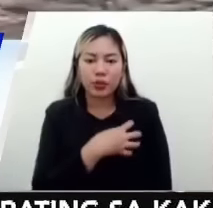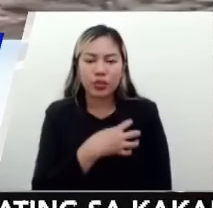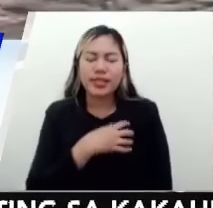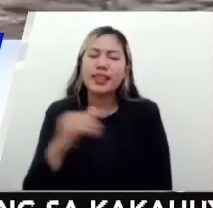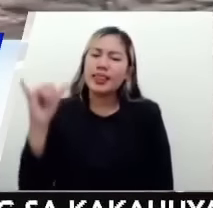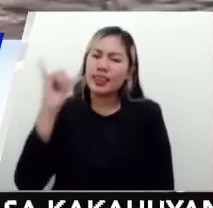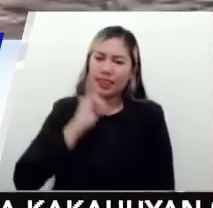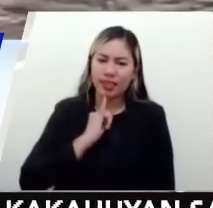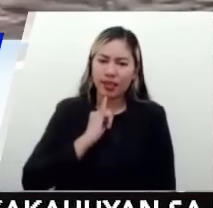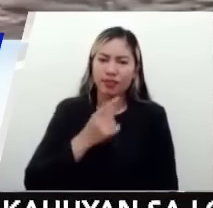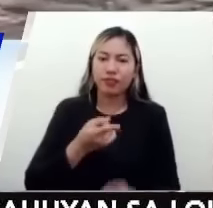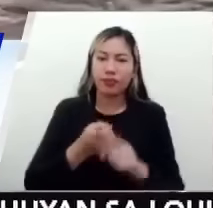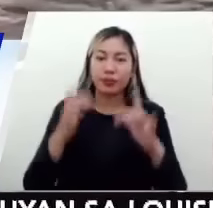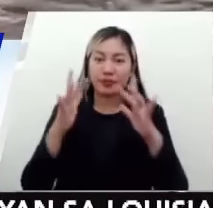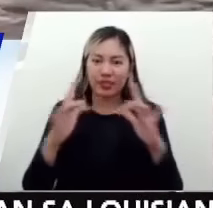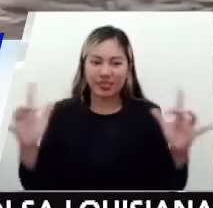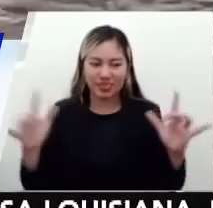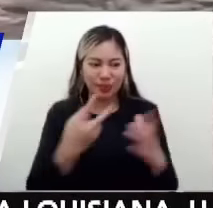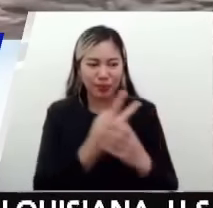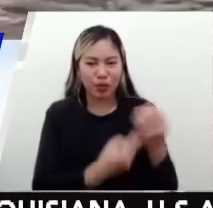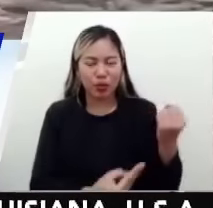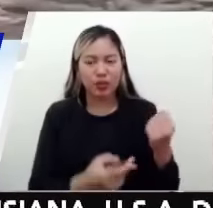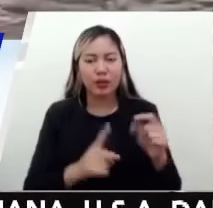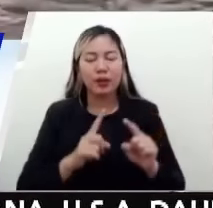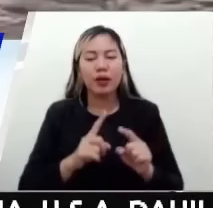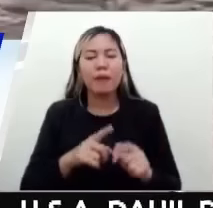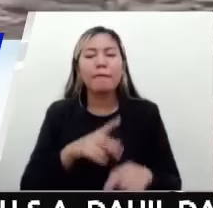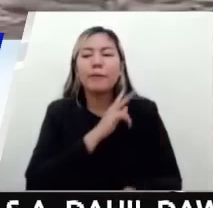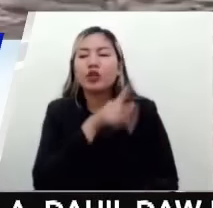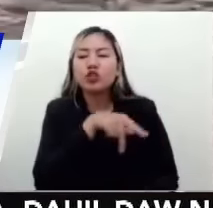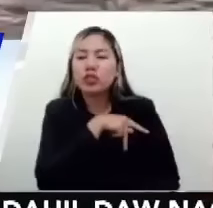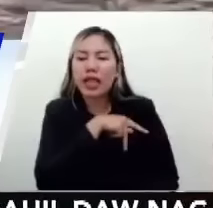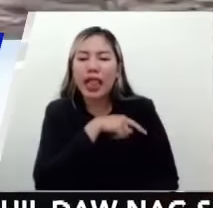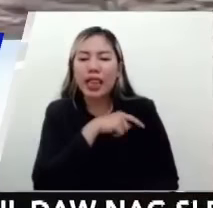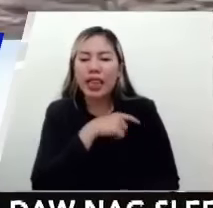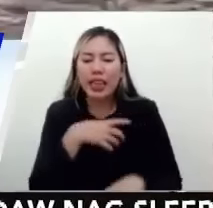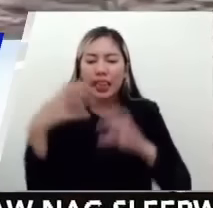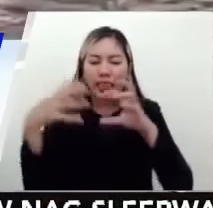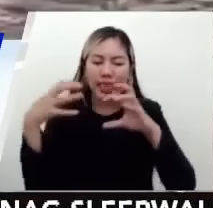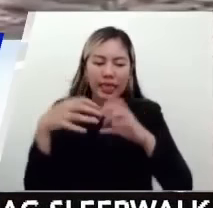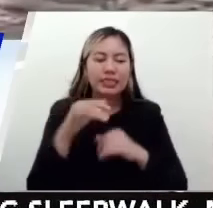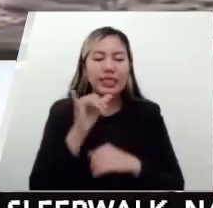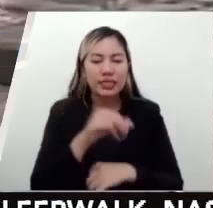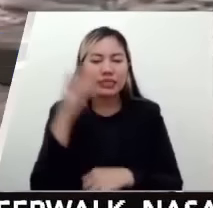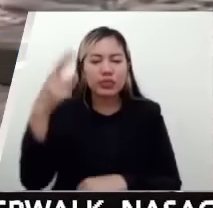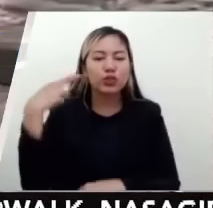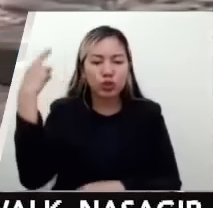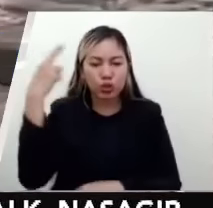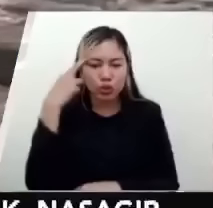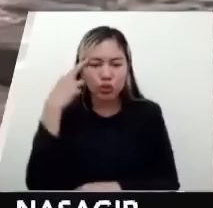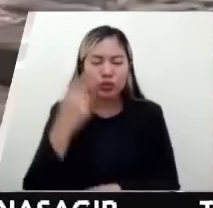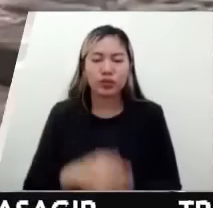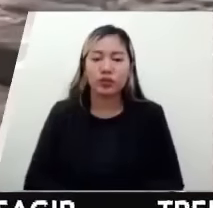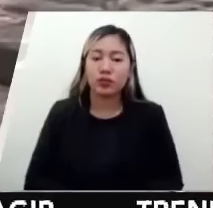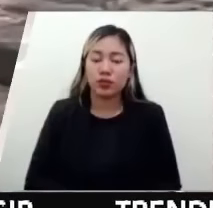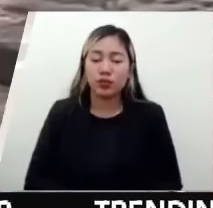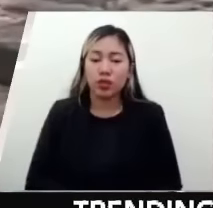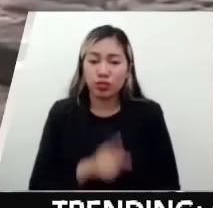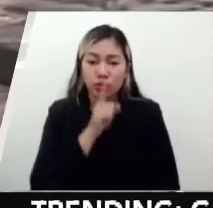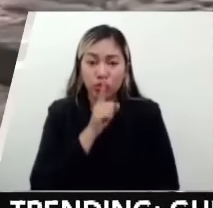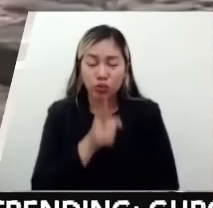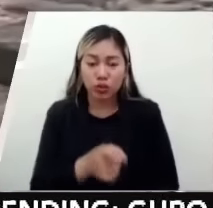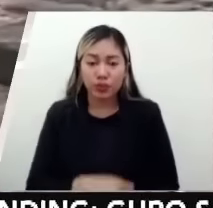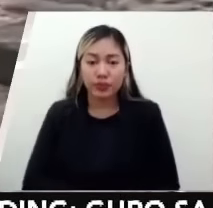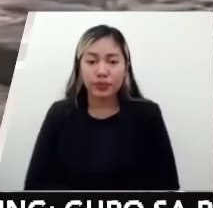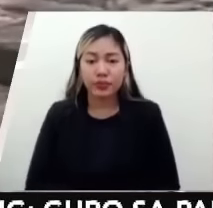dalawa. Personal na alitan ang tinitingnang motibo sa krimen. Actually, nung hindi